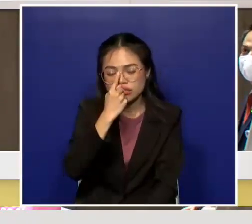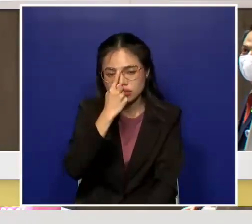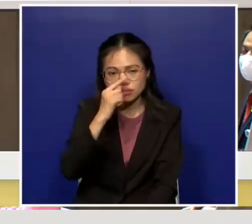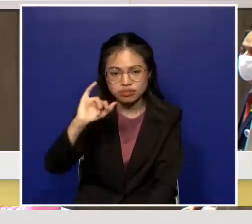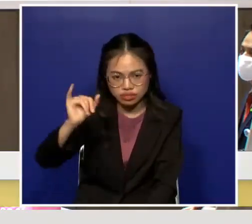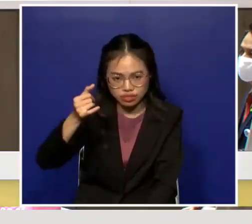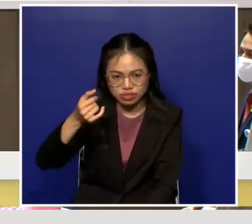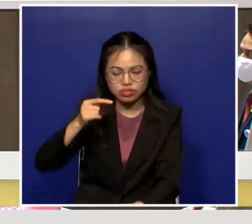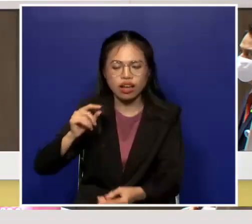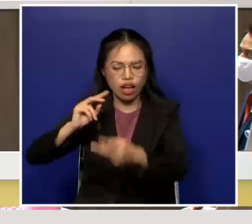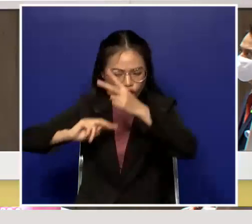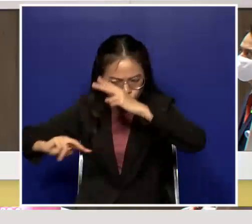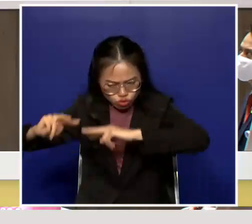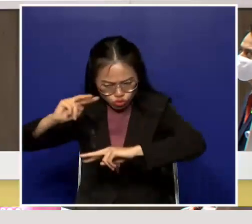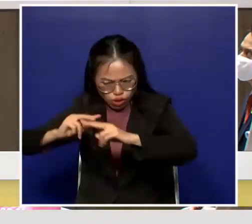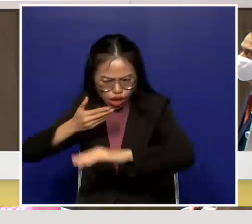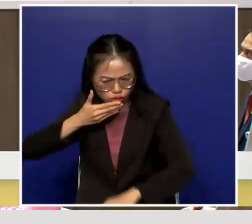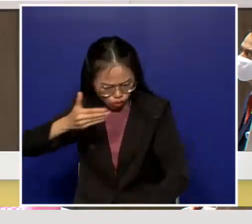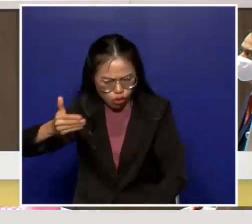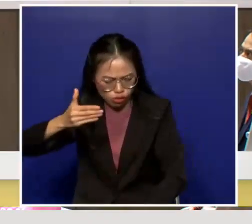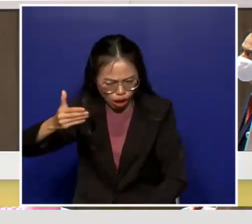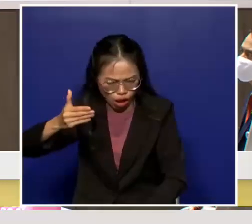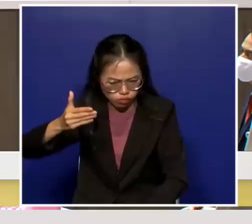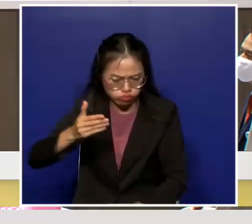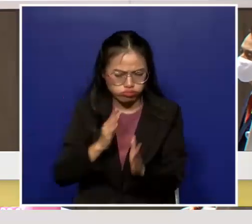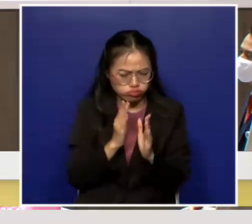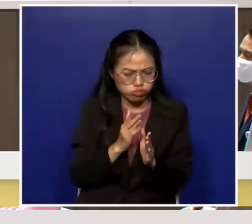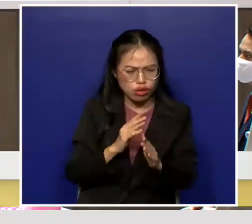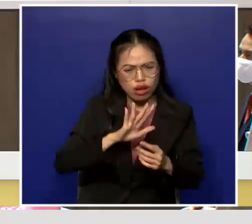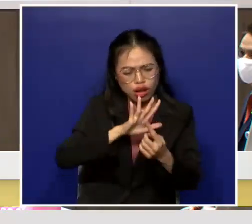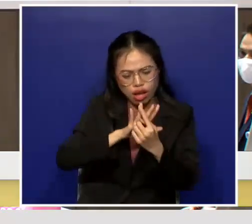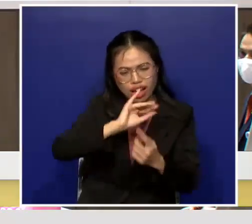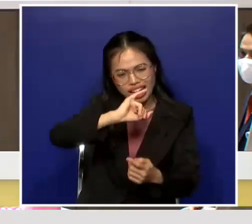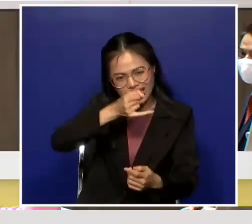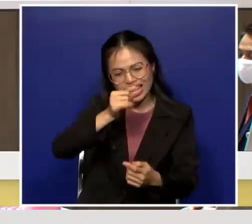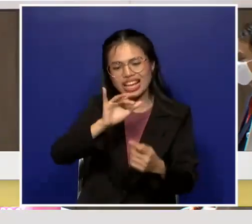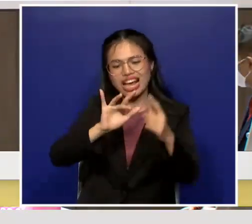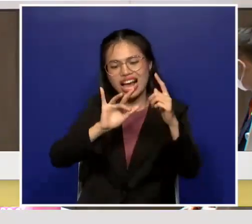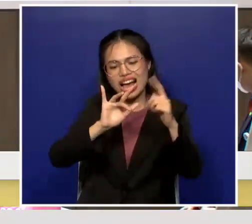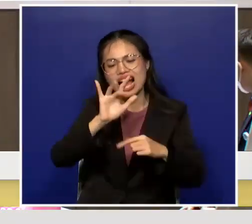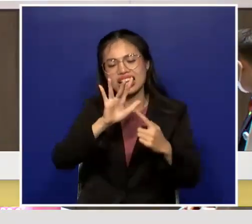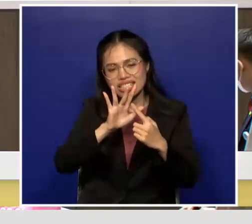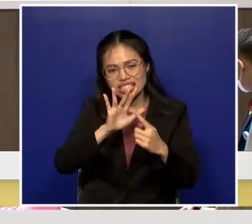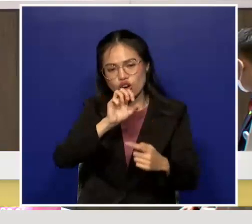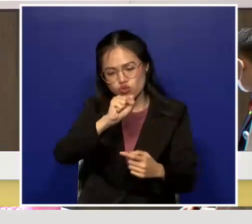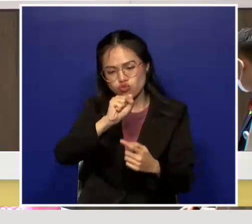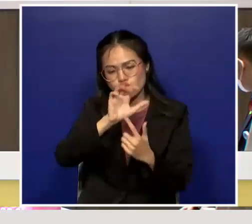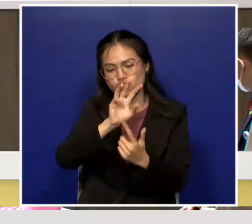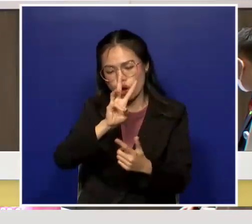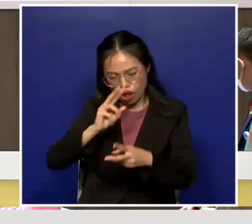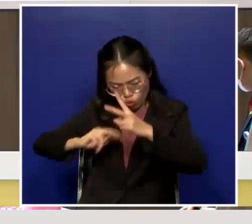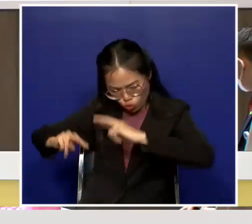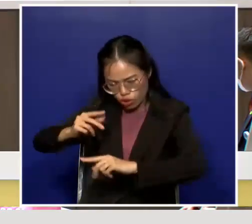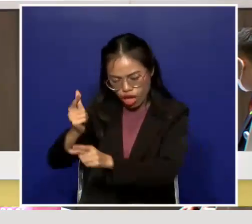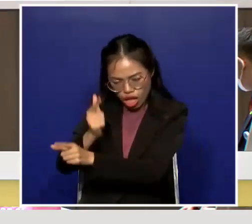จ้าสัวเขาดูแลมาตลอดตั้งแต่ยังเป็นตำแหน่งเล็ก นะส่งเสริมจนได้ไปเป็นรอง